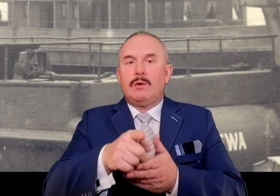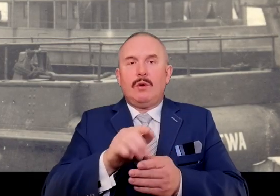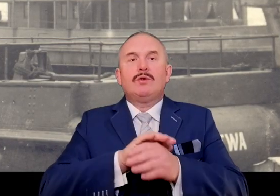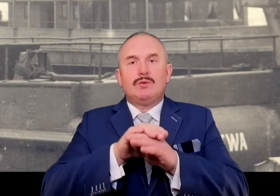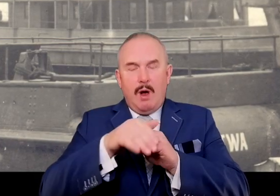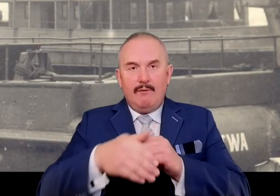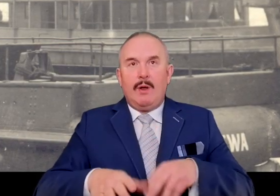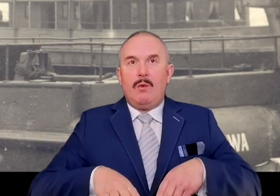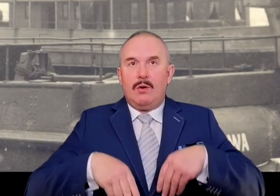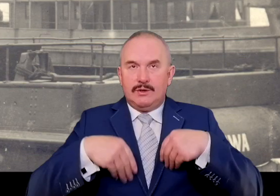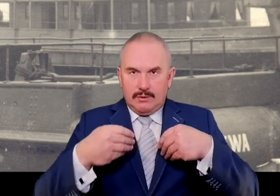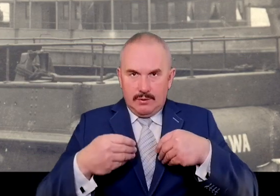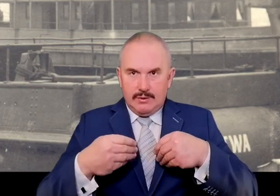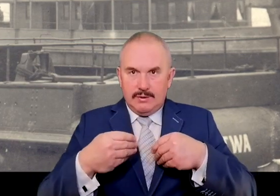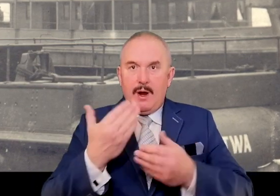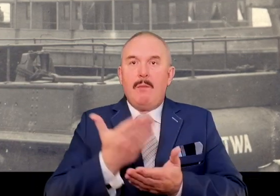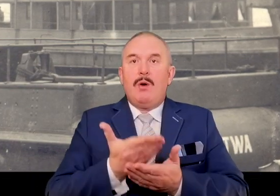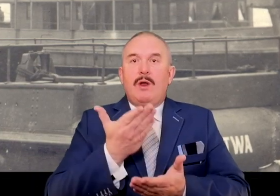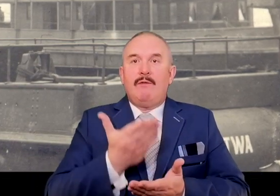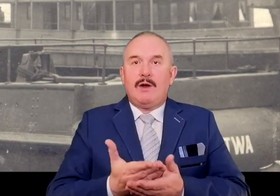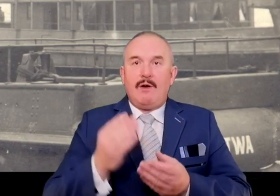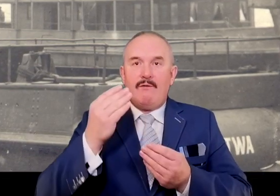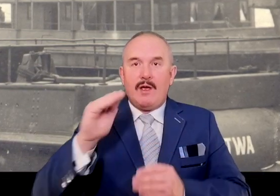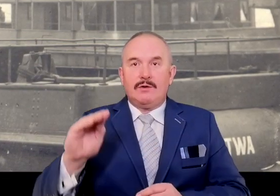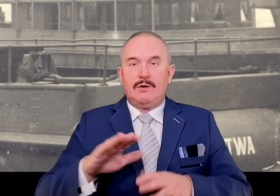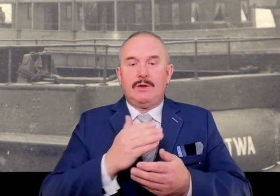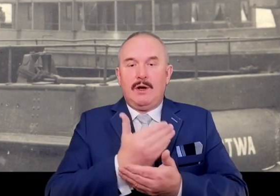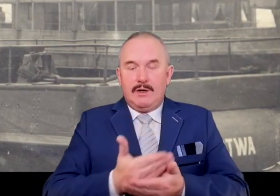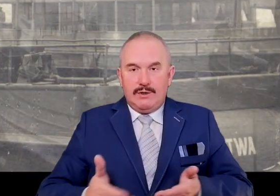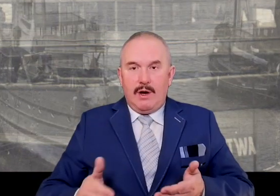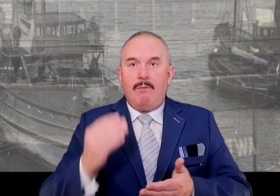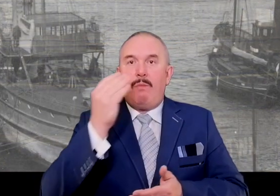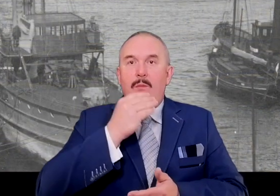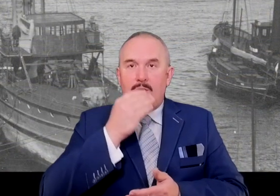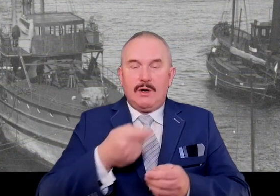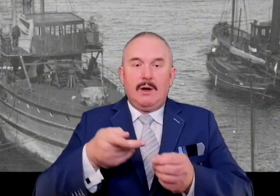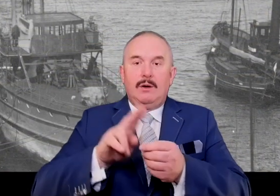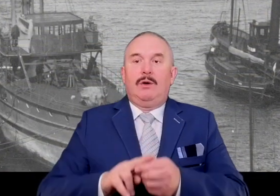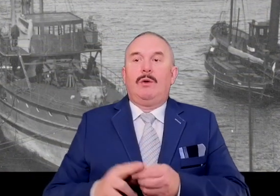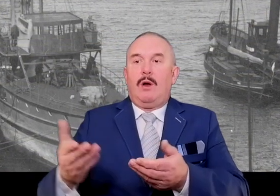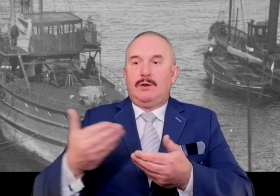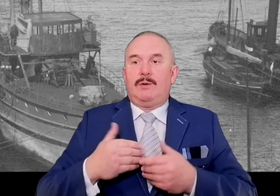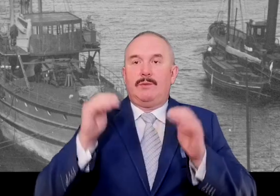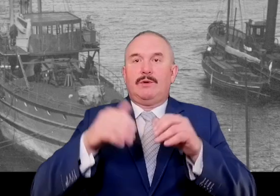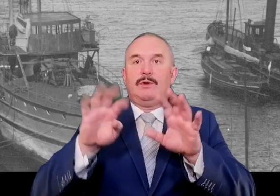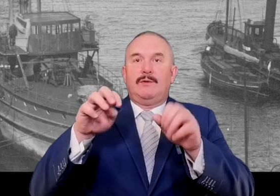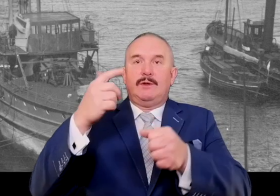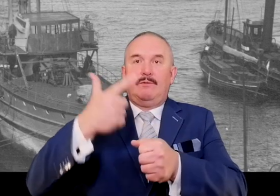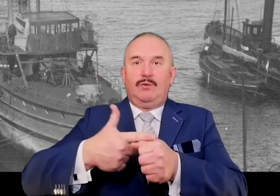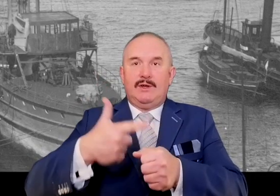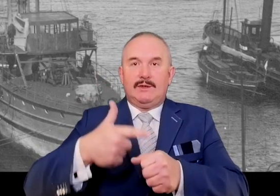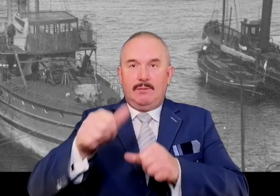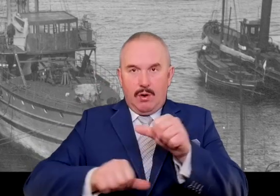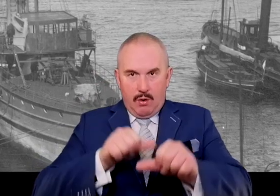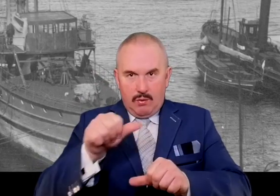tych uroczystości, ponieważ większość ziem Pomorza, które odzyskaliśmy w 1920